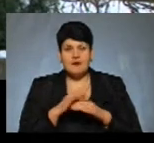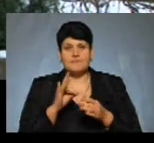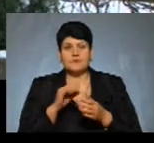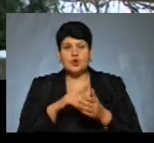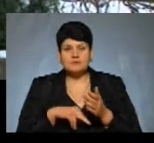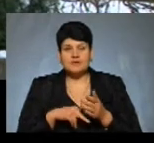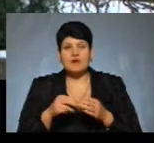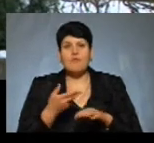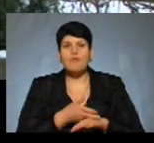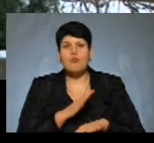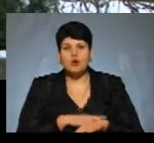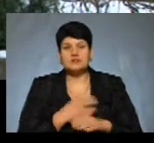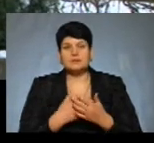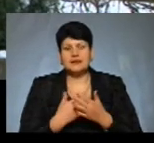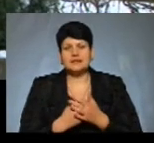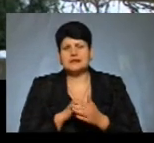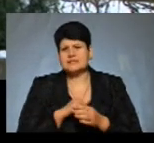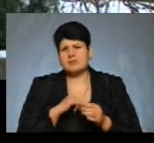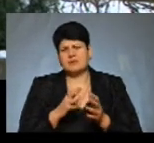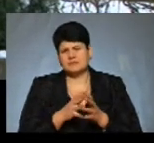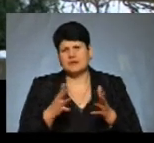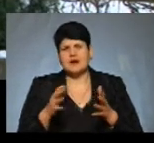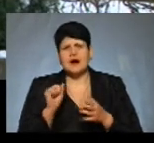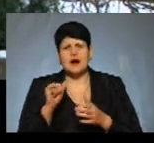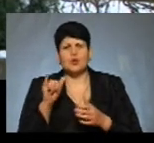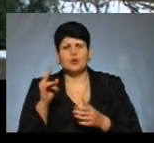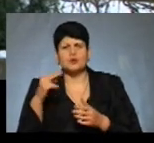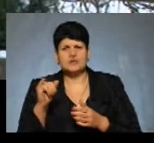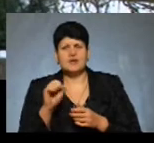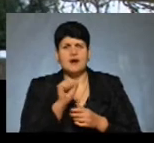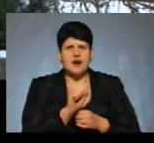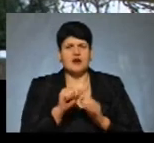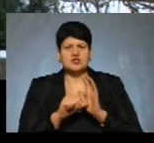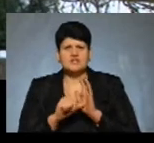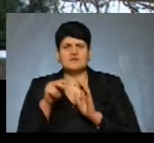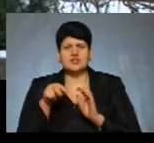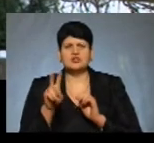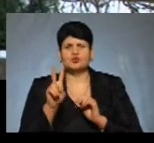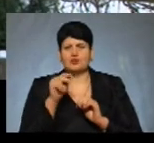Польщі, для прикладу, самого поширеного автомобіля Audi A6, там 2002 рік.